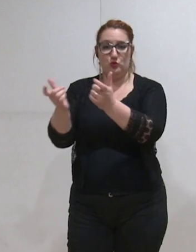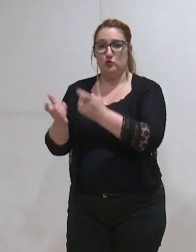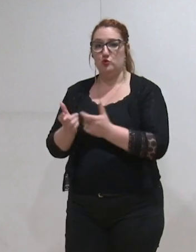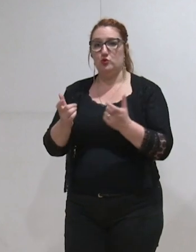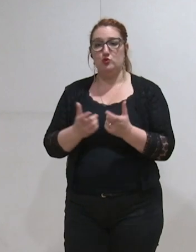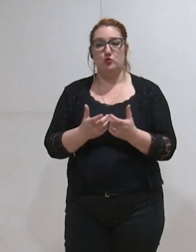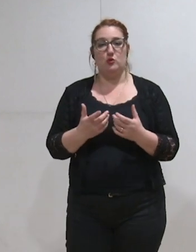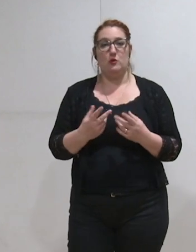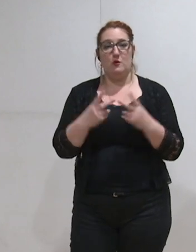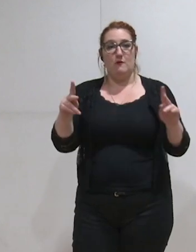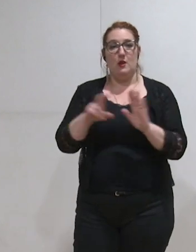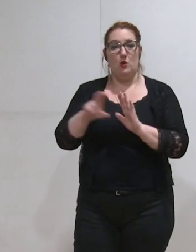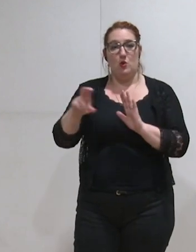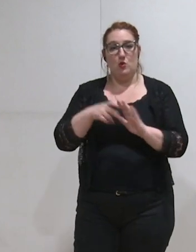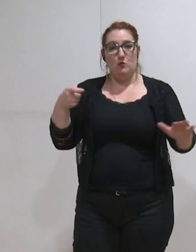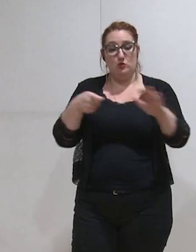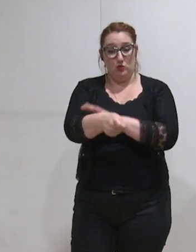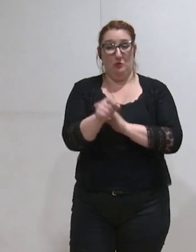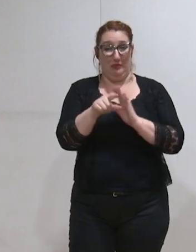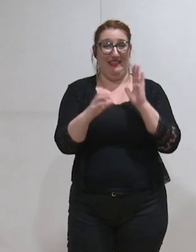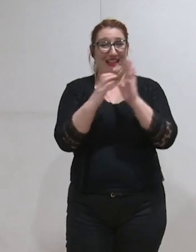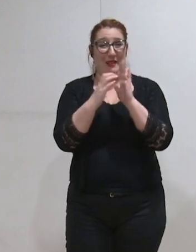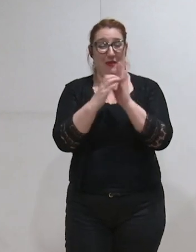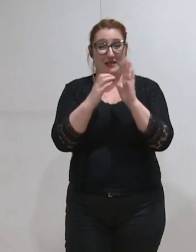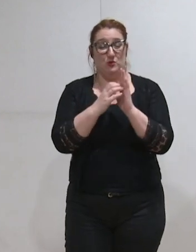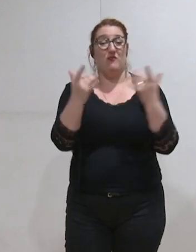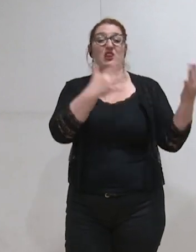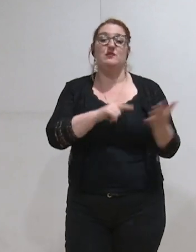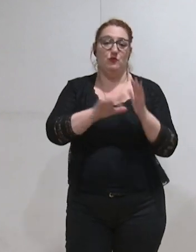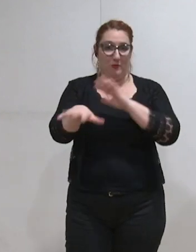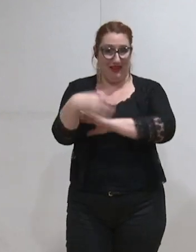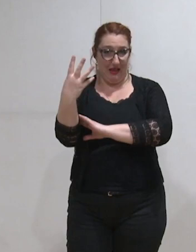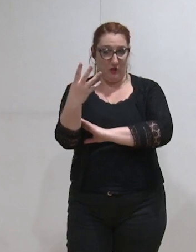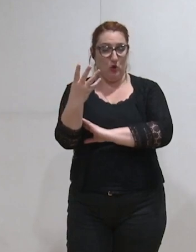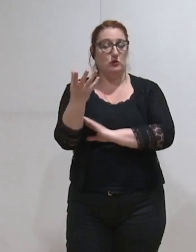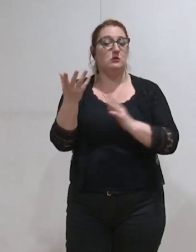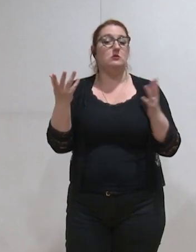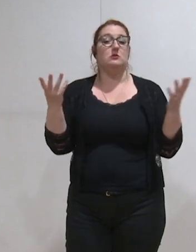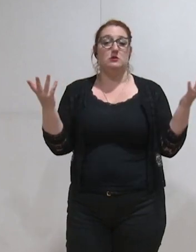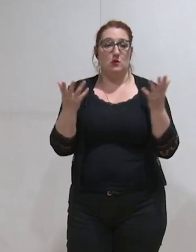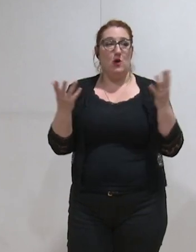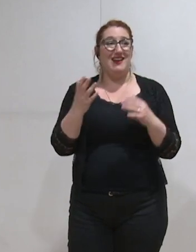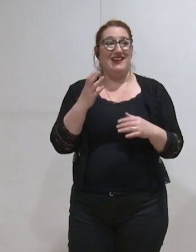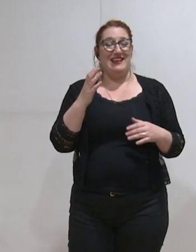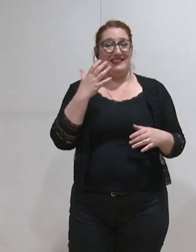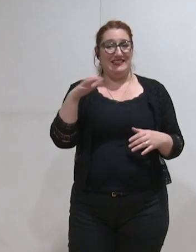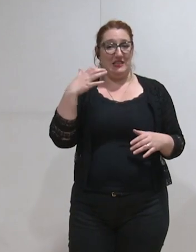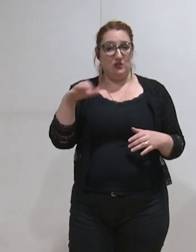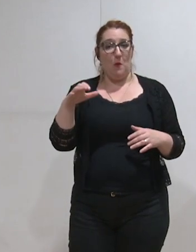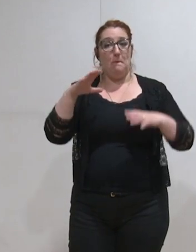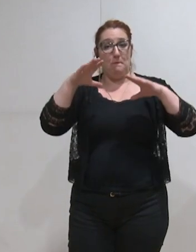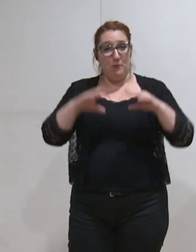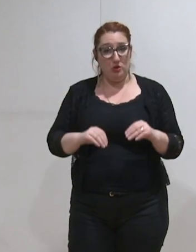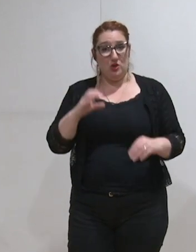soutenus dans cette délibération en tout cas les chiffres 2014 faisait état de 500 postes en CDDI en CDD